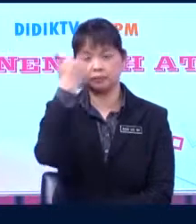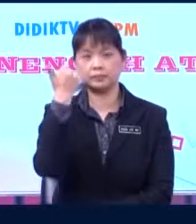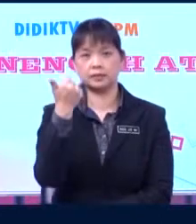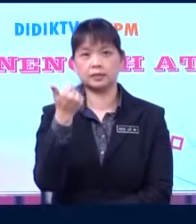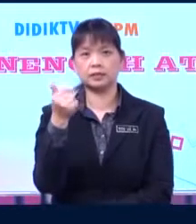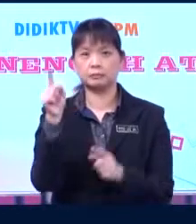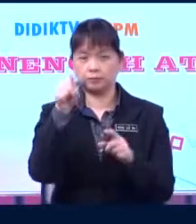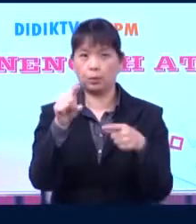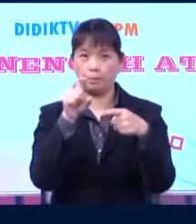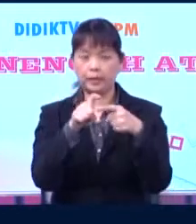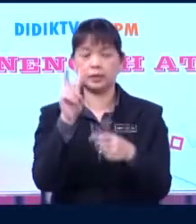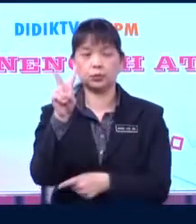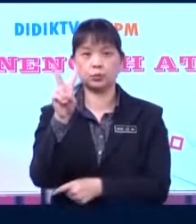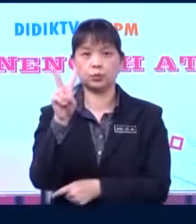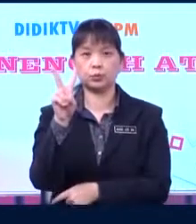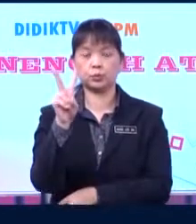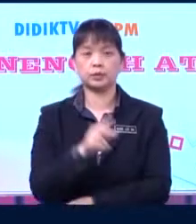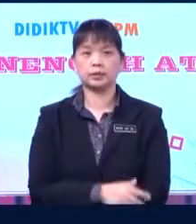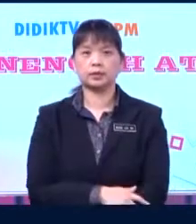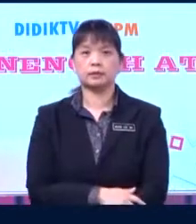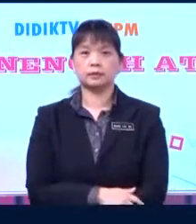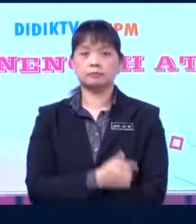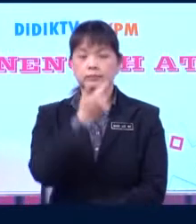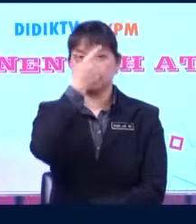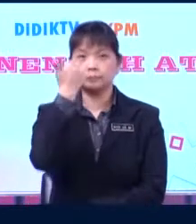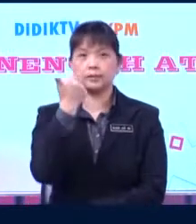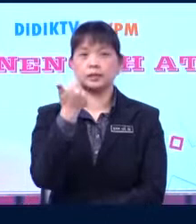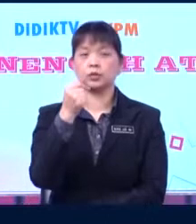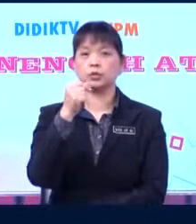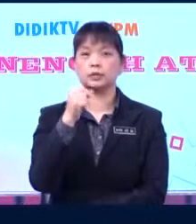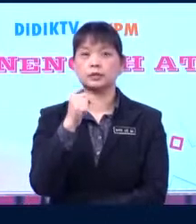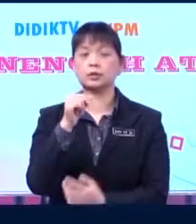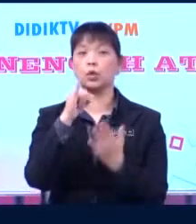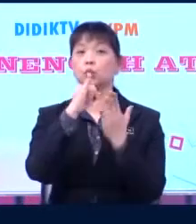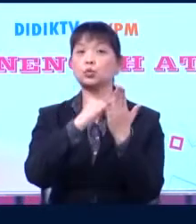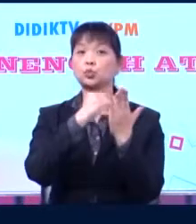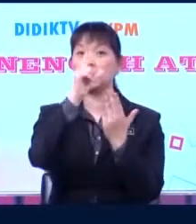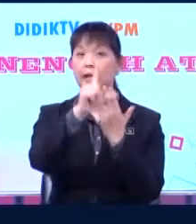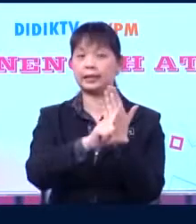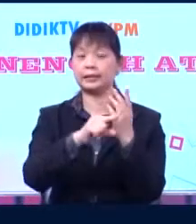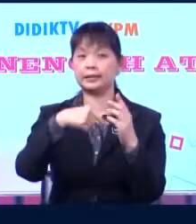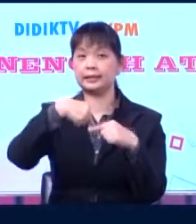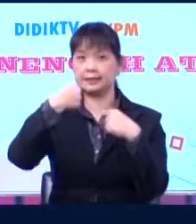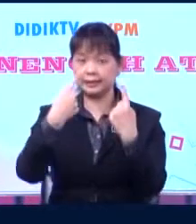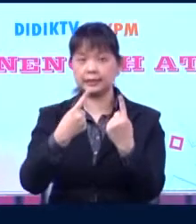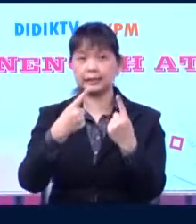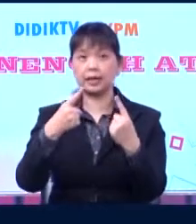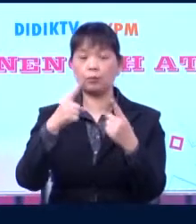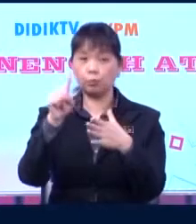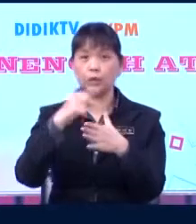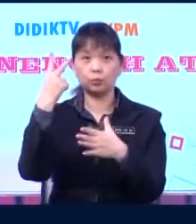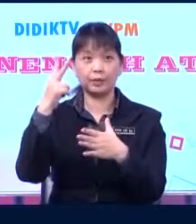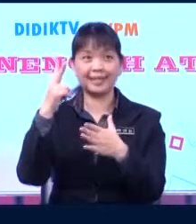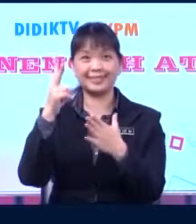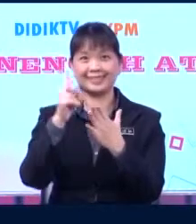wajib guys sewaktu dia Jono hingga design gua bukan jejaring Oke terbaik otak makan Kismis